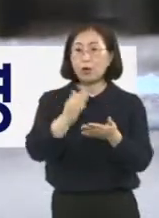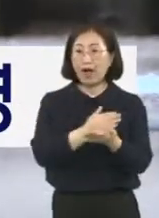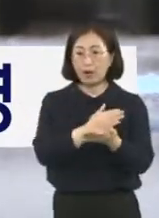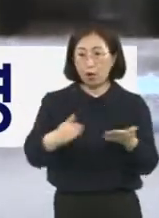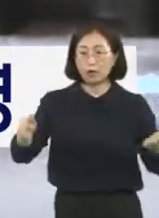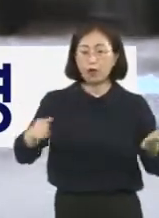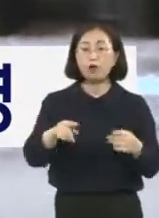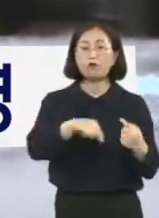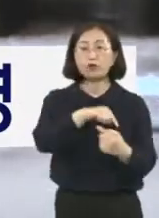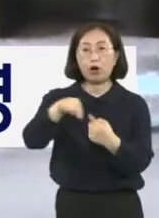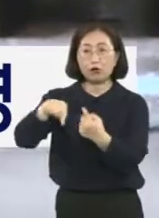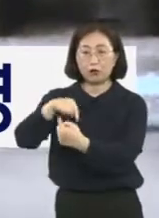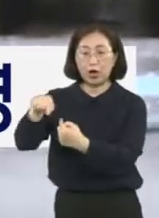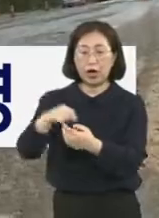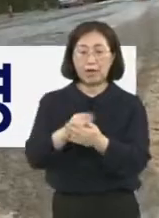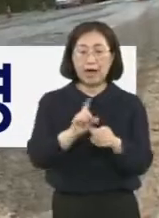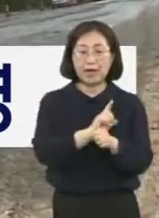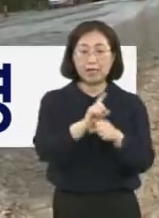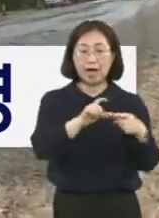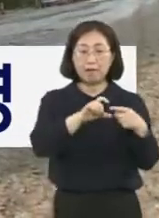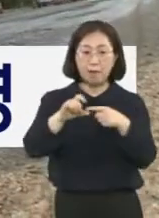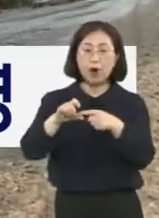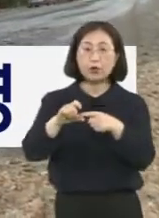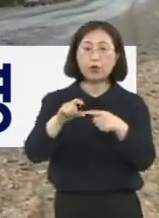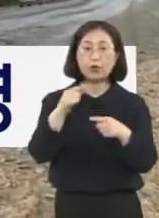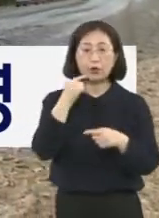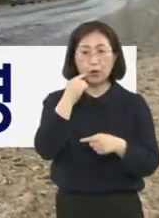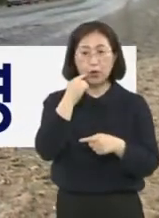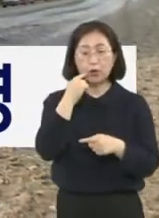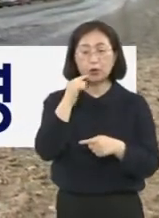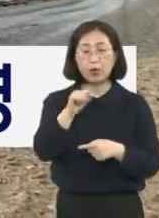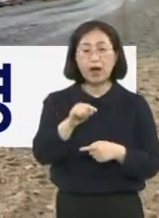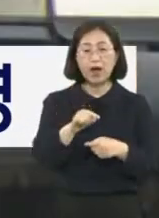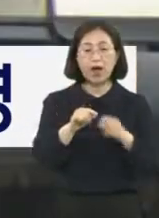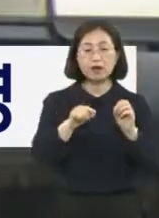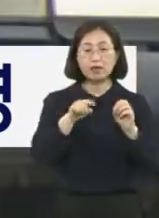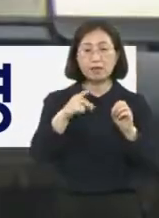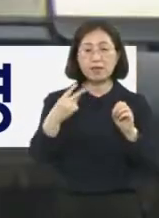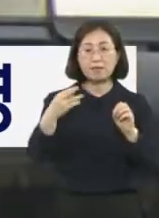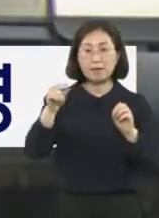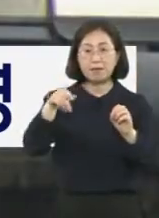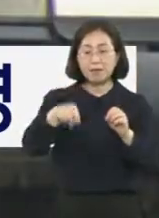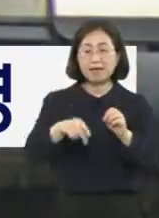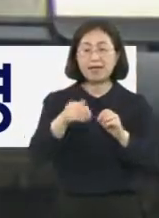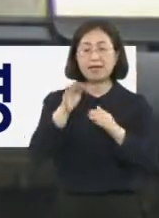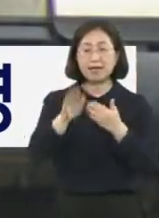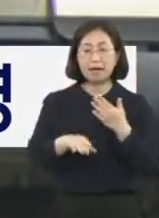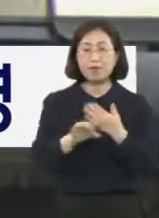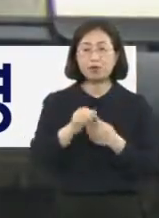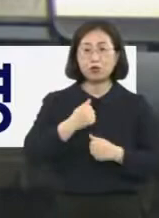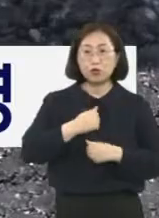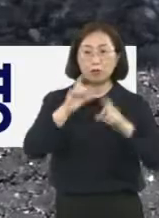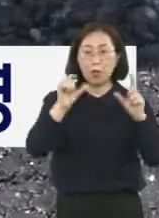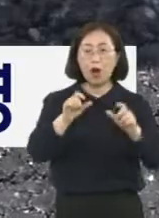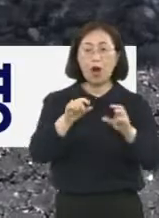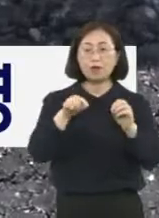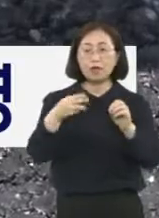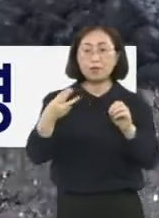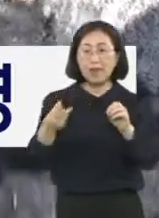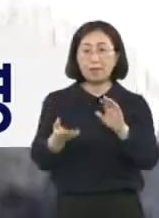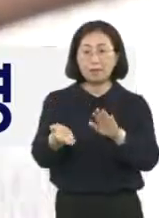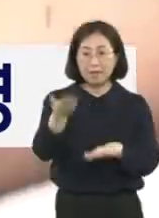나눠 운영되며 1시간 평균 오존 농도가 0.12ppm 이상이면 주의보가,